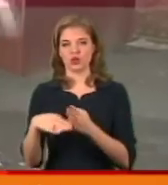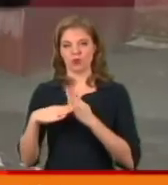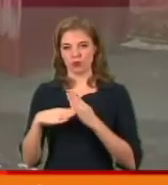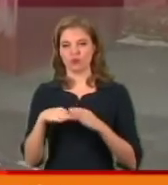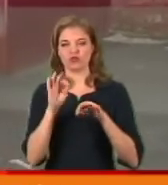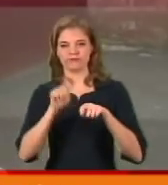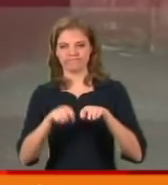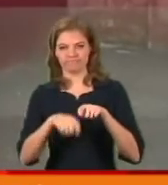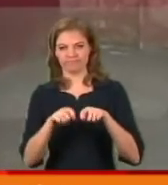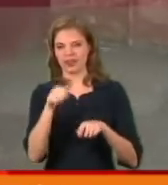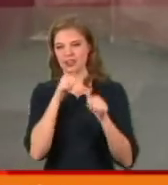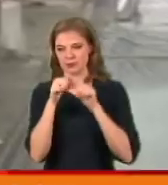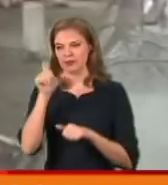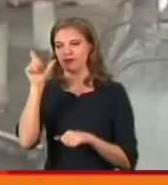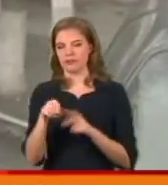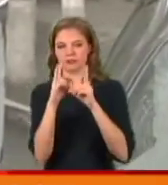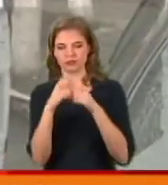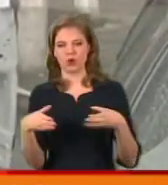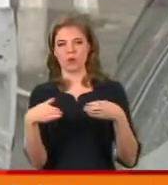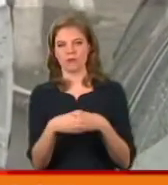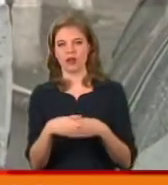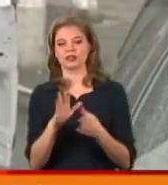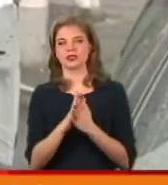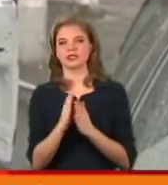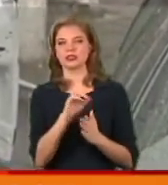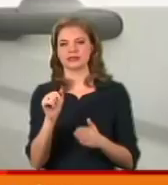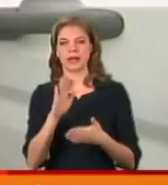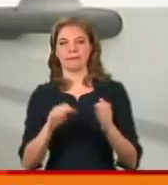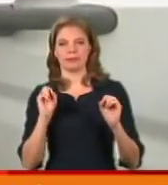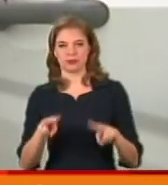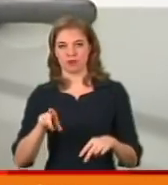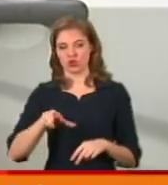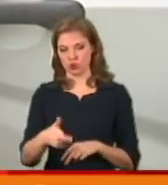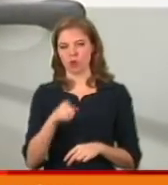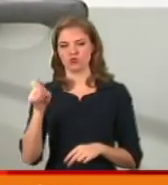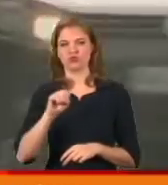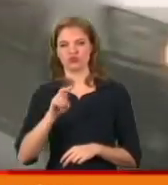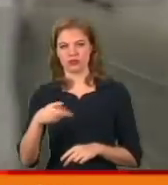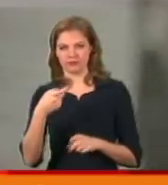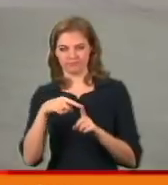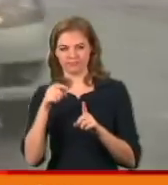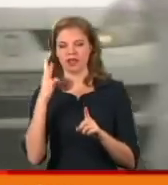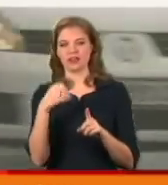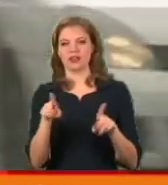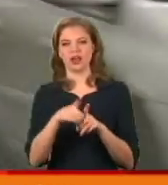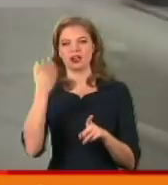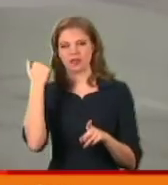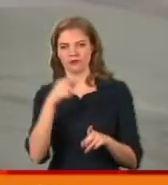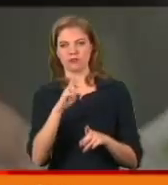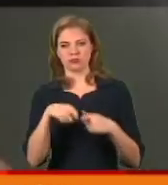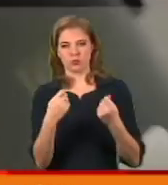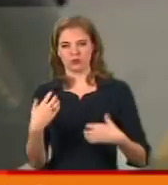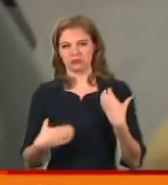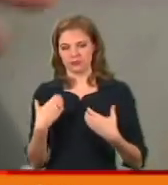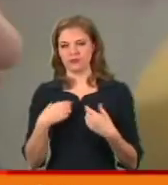нам провести експеримент. Він аналітик кампанії «За безпечні дороги» і озброєний тим, що не так давно злякало б